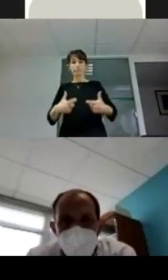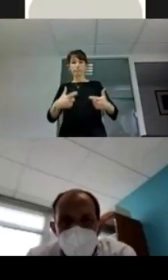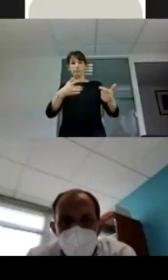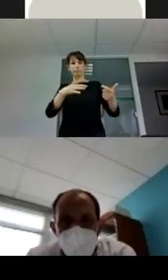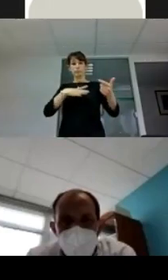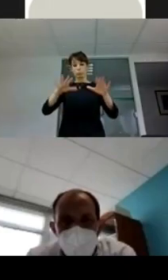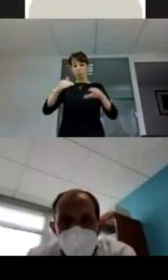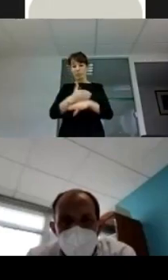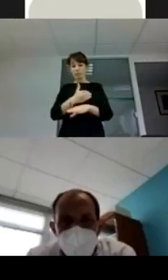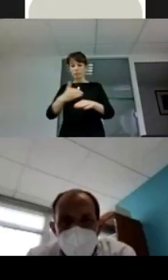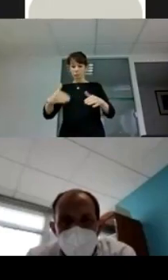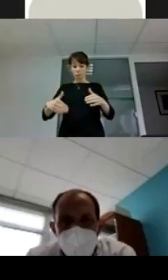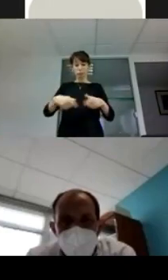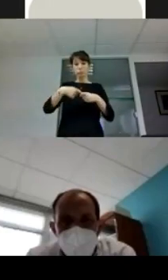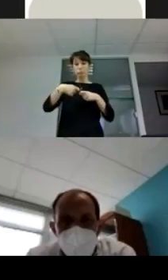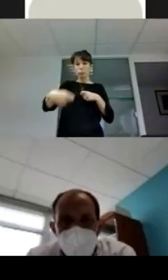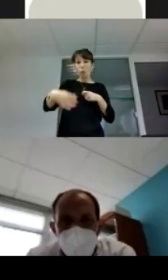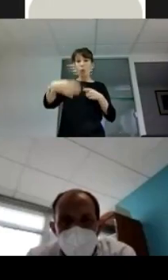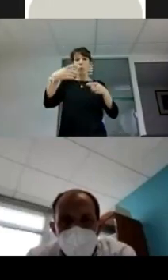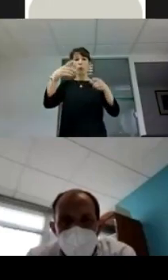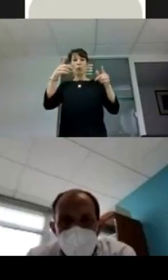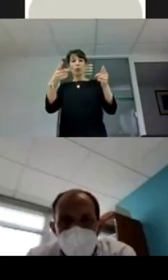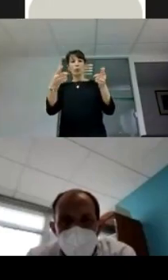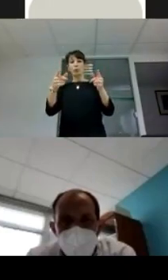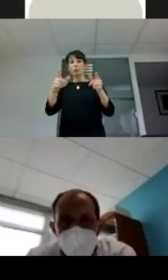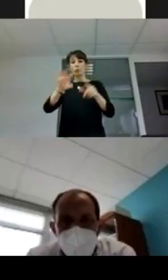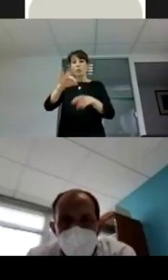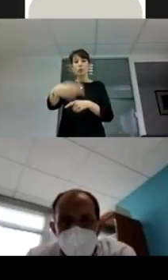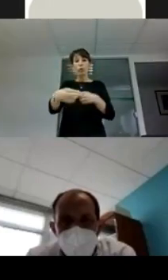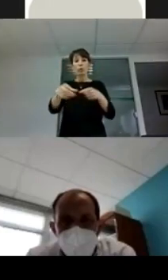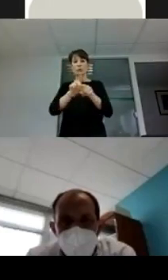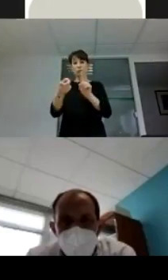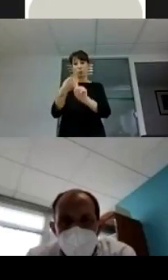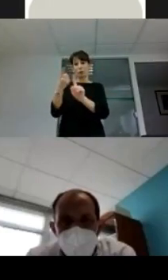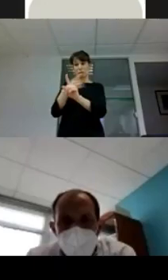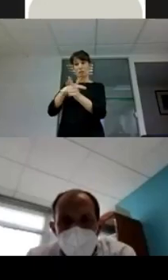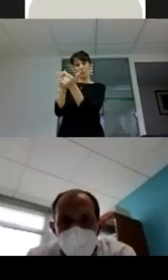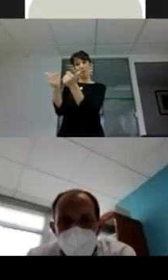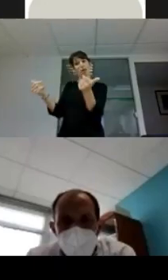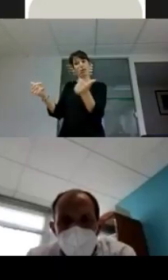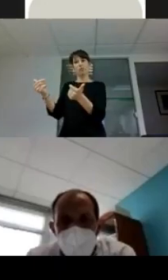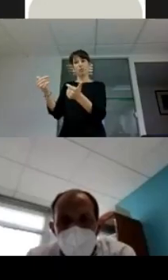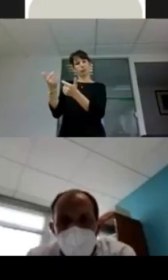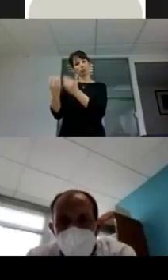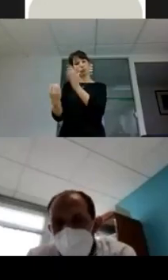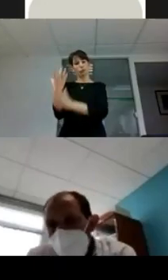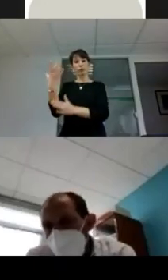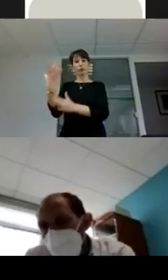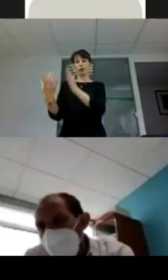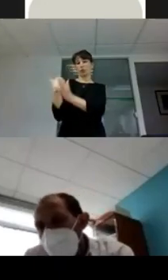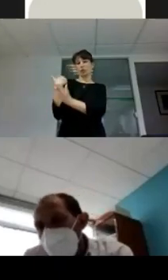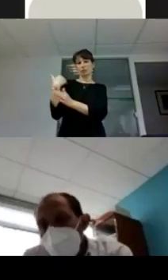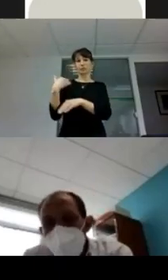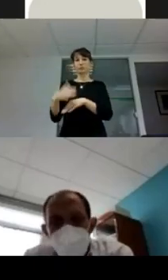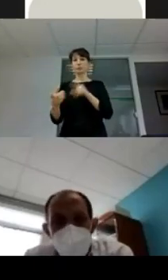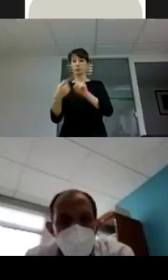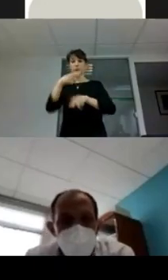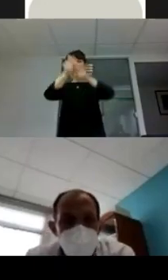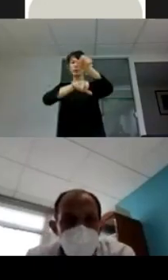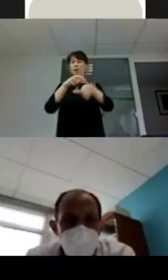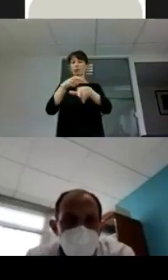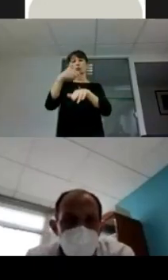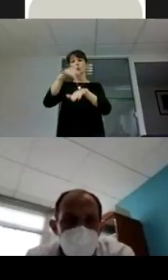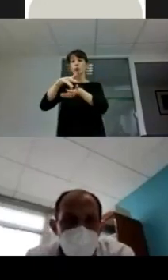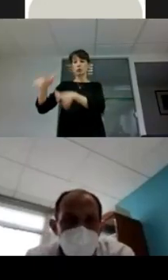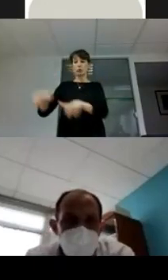française d'endoscopie digestive sur la qualité de l'examen, sa durée, et il est nécessaire d'avoir un matériel récent et du personnel de